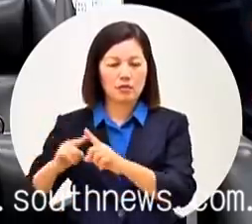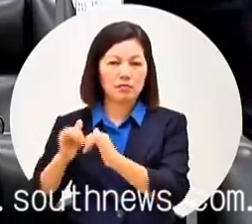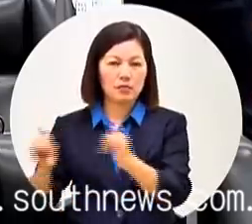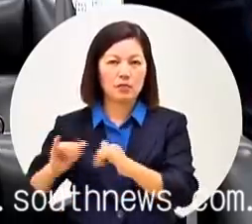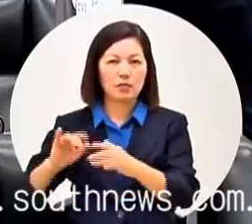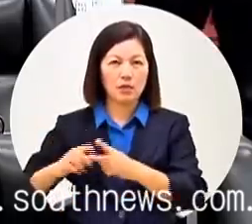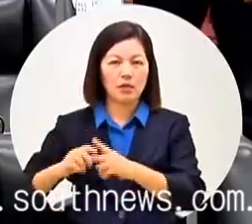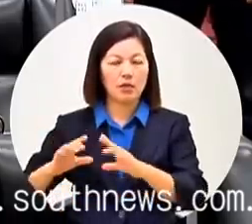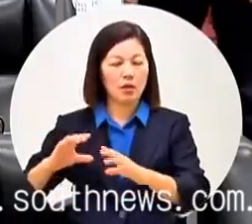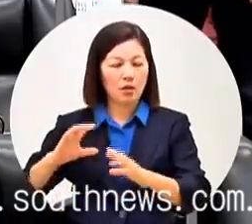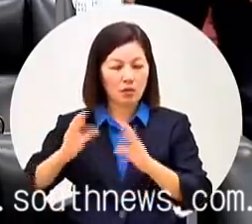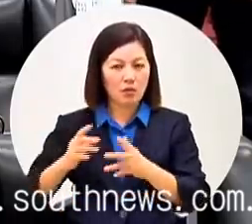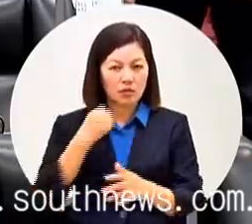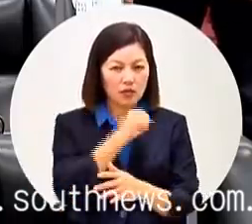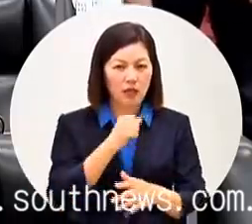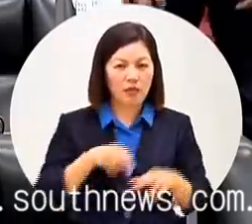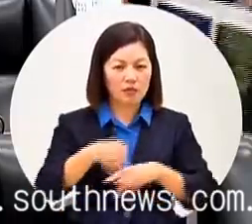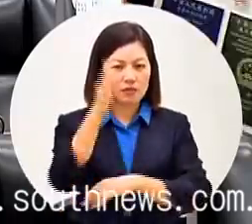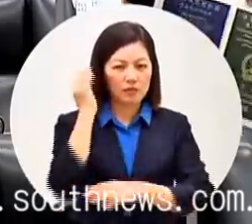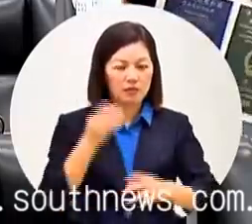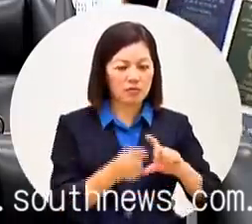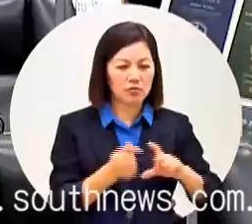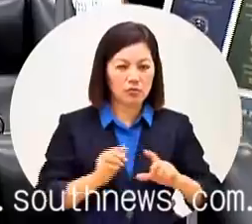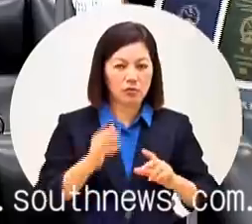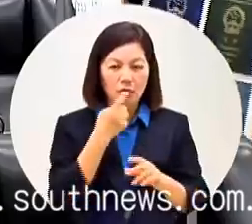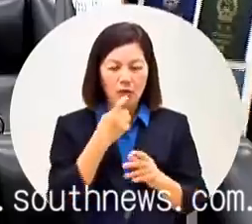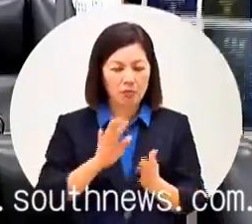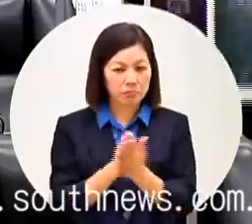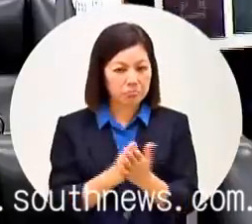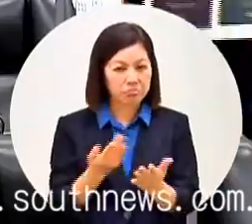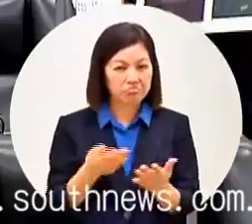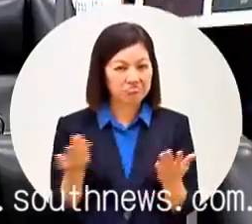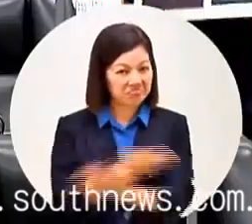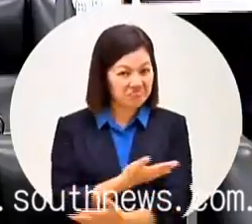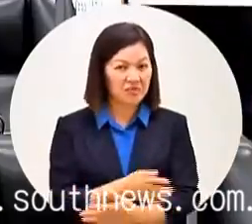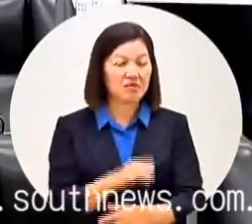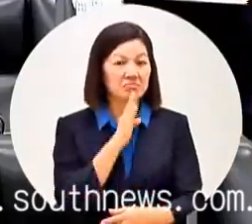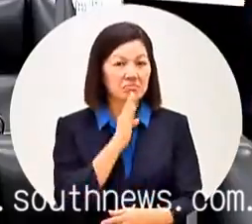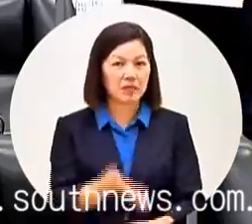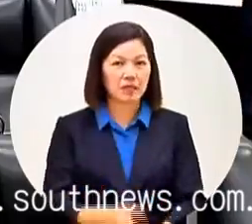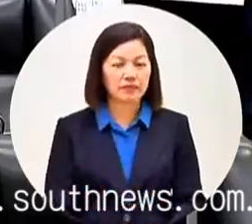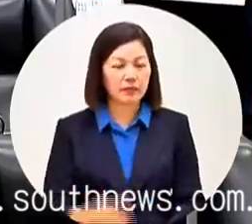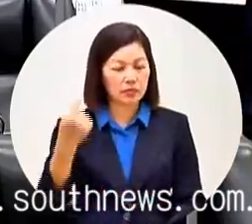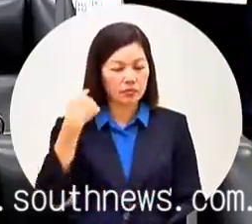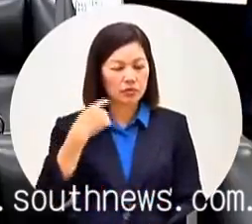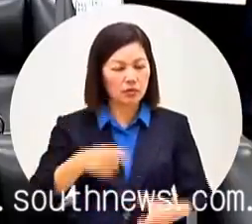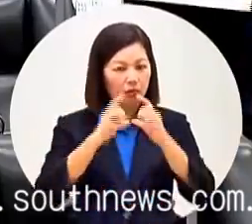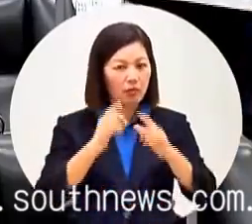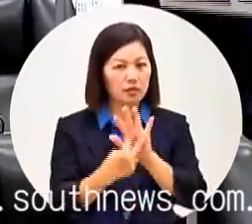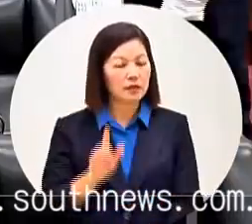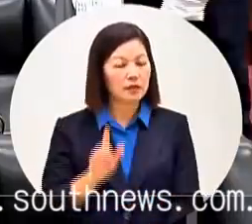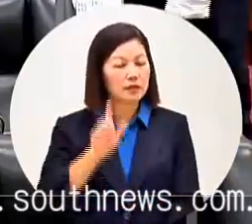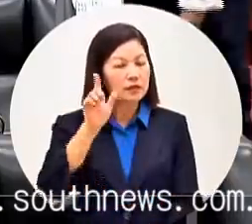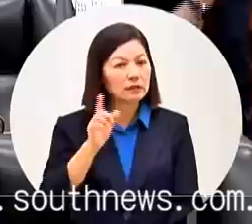政区的护照。所以市长啊，您昨天的回答，在回答民进党团也